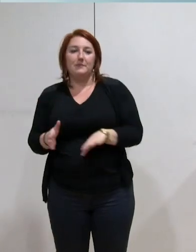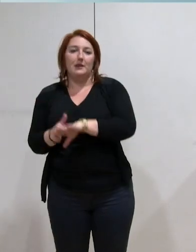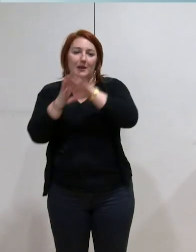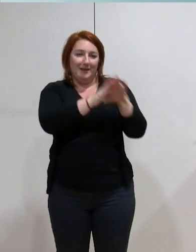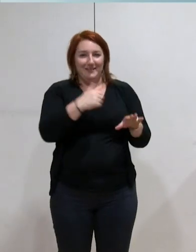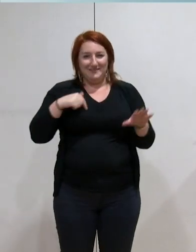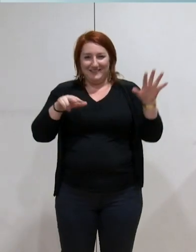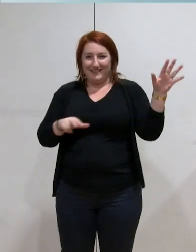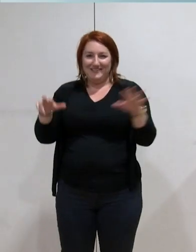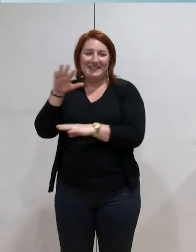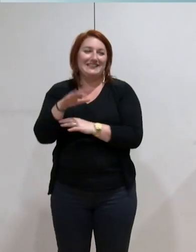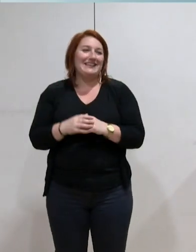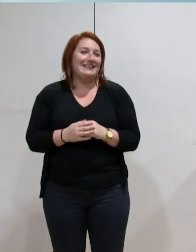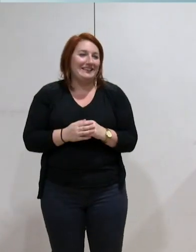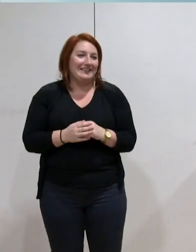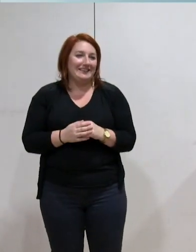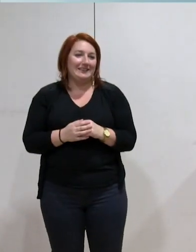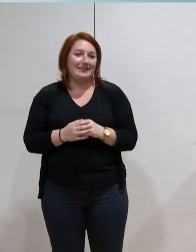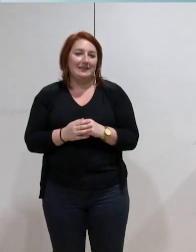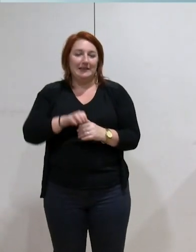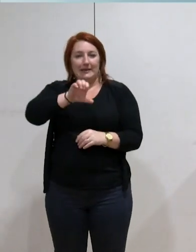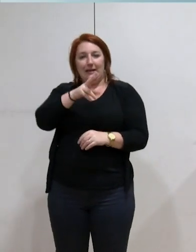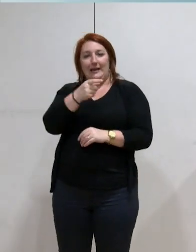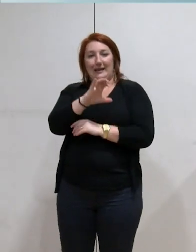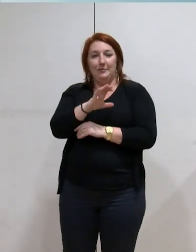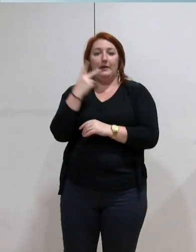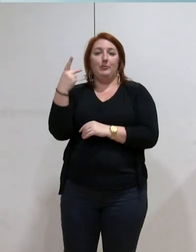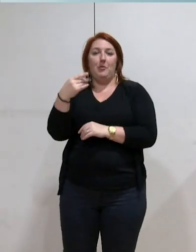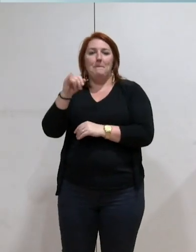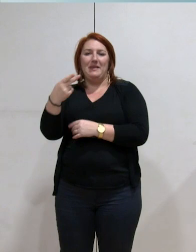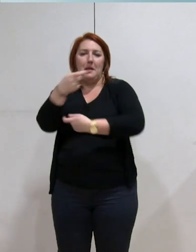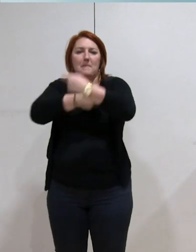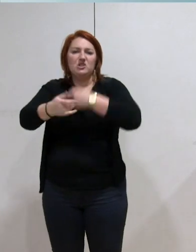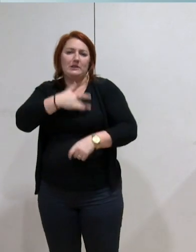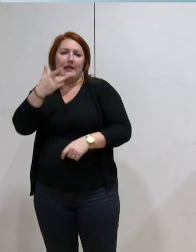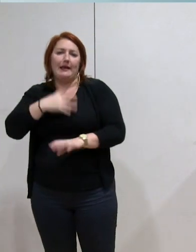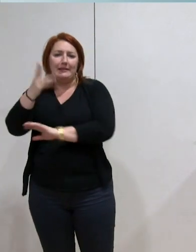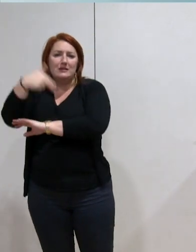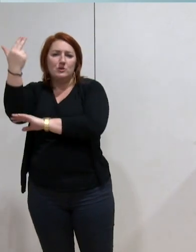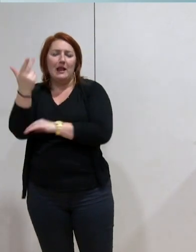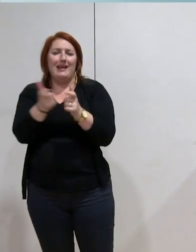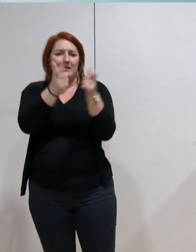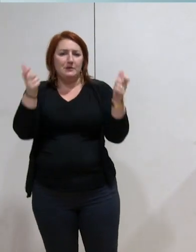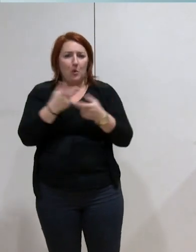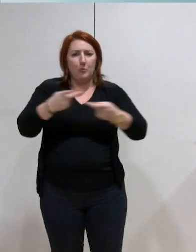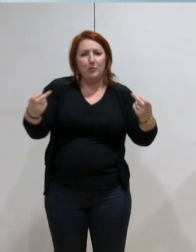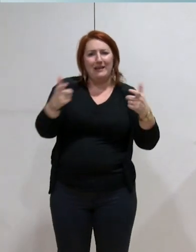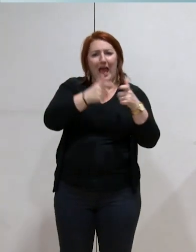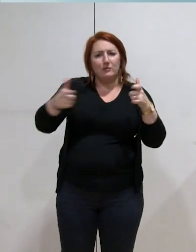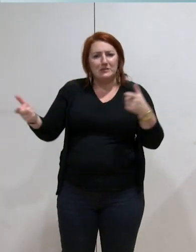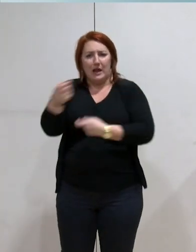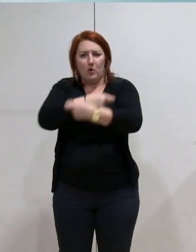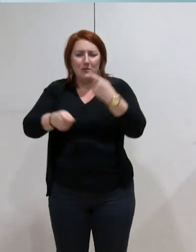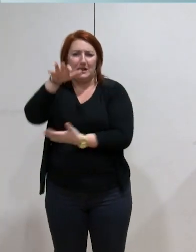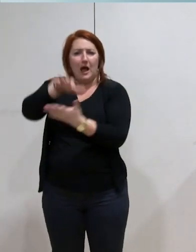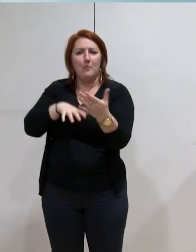la 85 c'est l'pque du marché d'intérêt national donc l'établissement public industriel et commercial le rapport d'activité